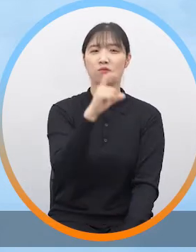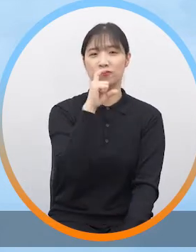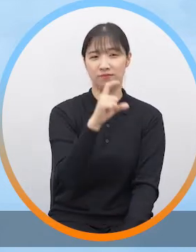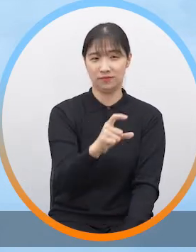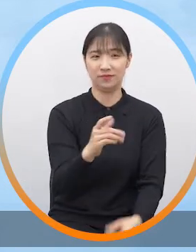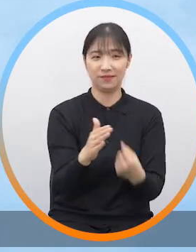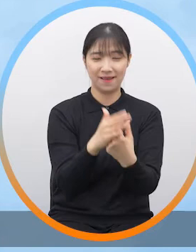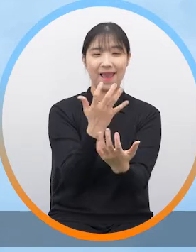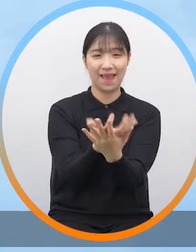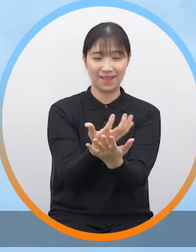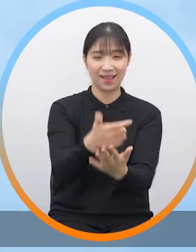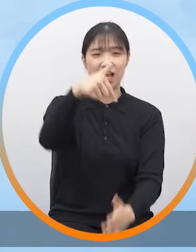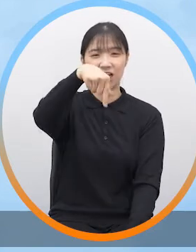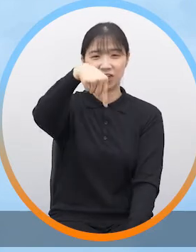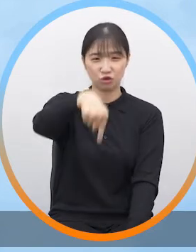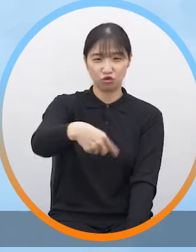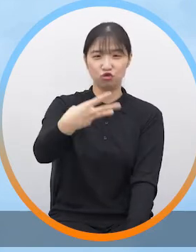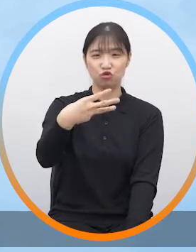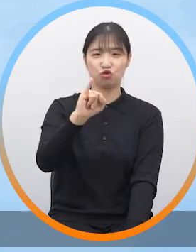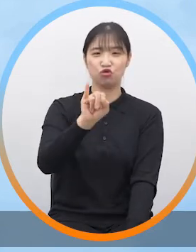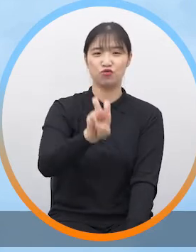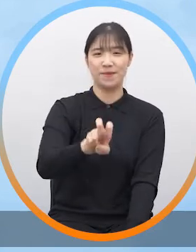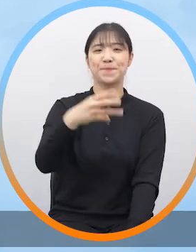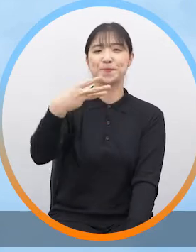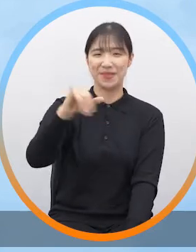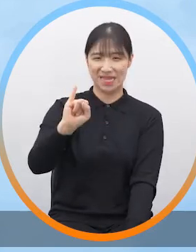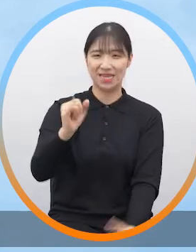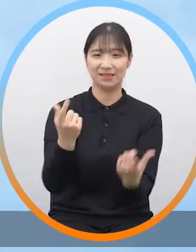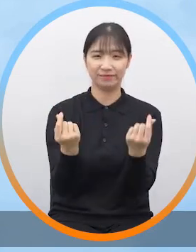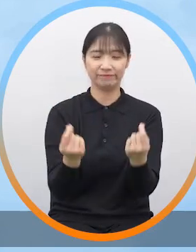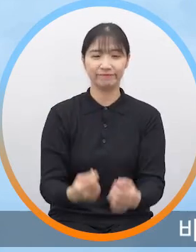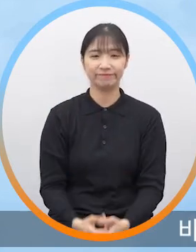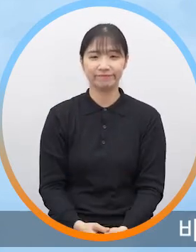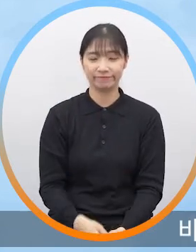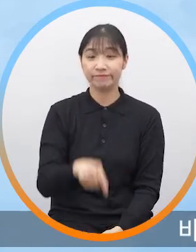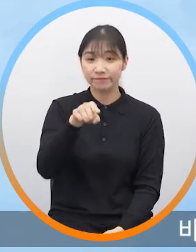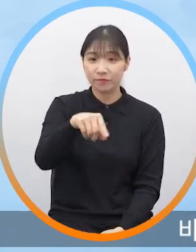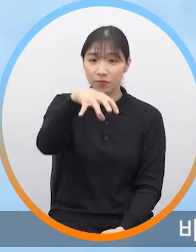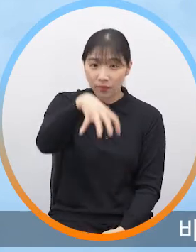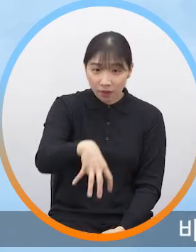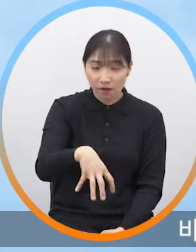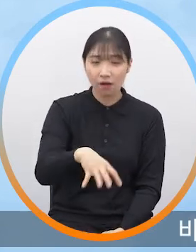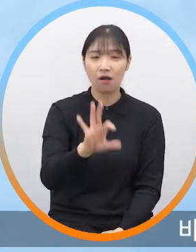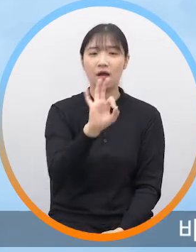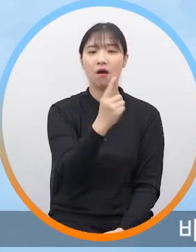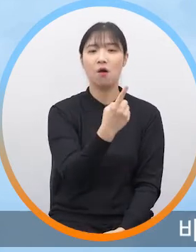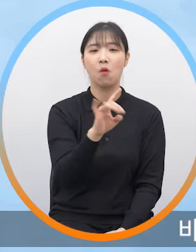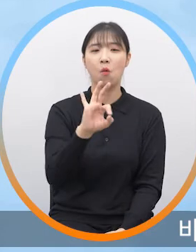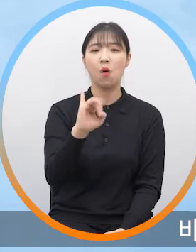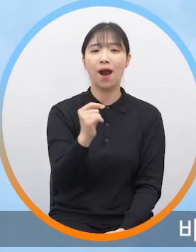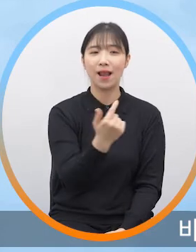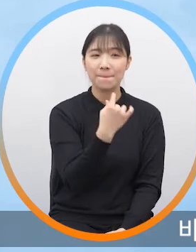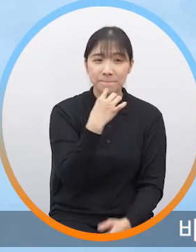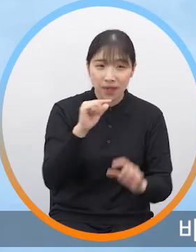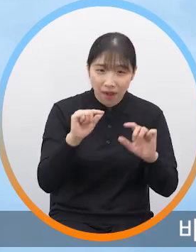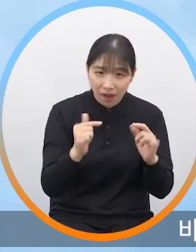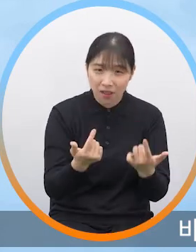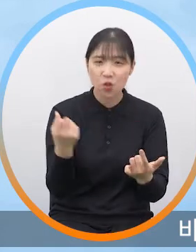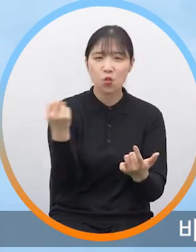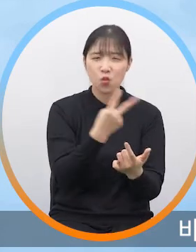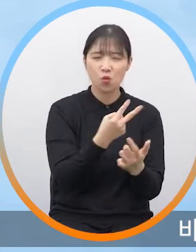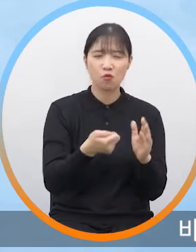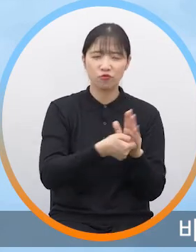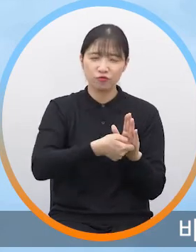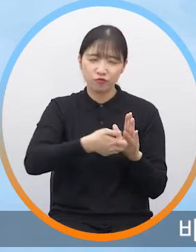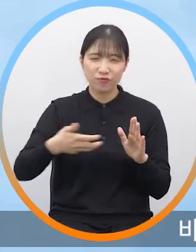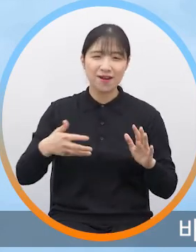그래서 한자로 지금 구림리 이렇게 쓰고 있단 말이죠. 바로 이곳에서는 왕인뿐만 아니라 영암에서 또 한